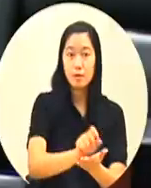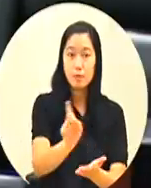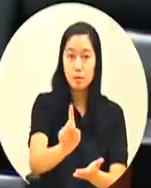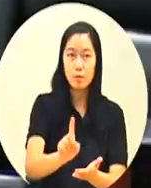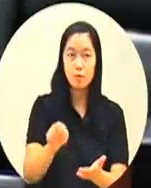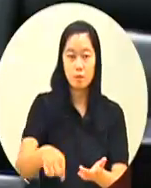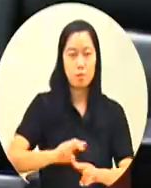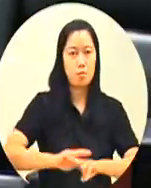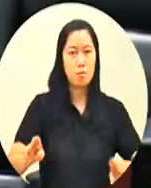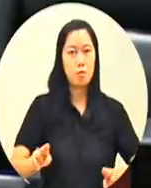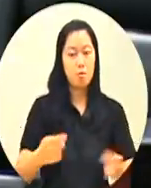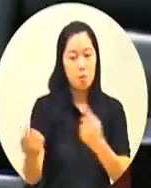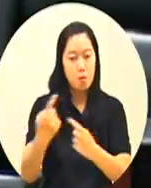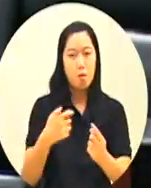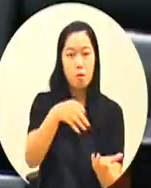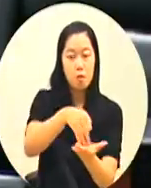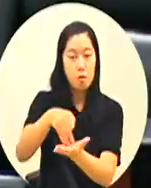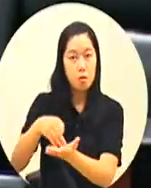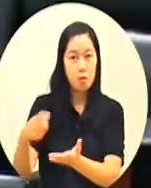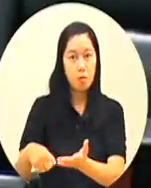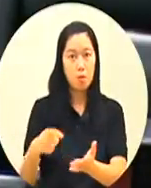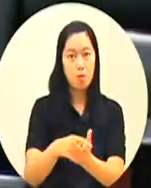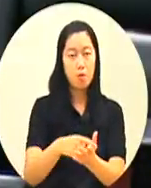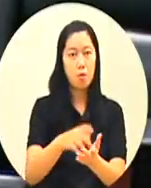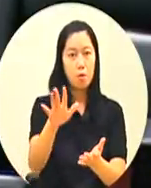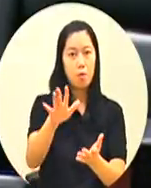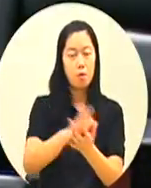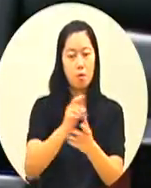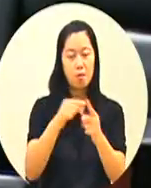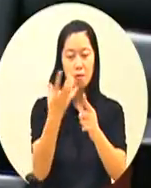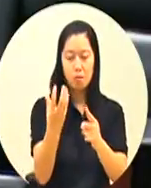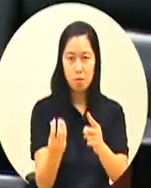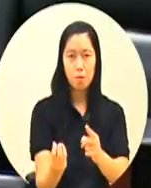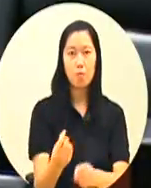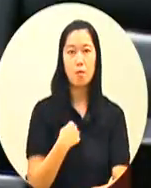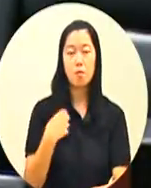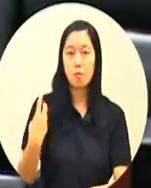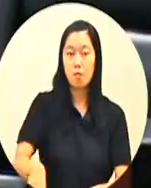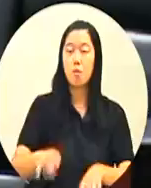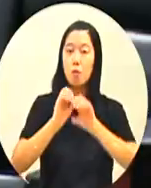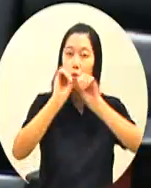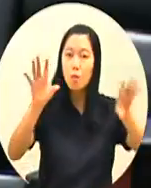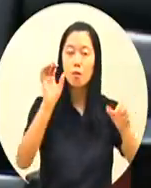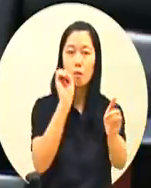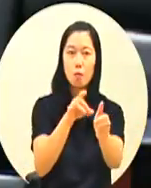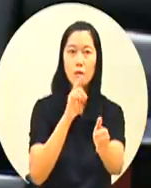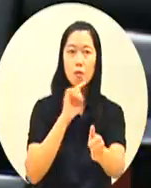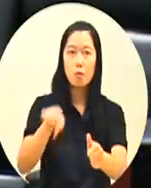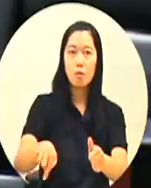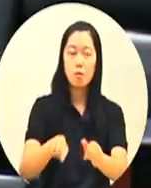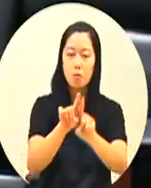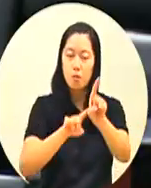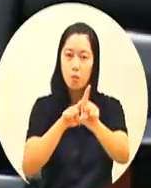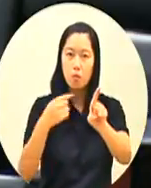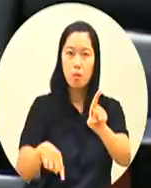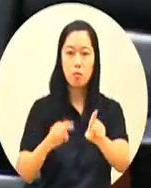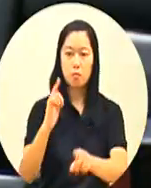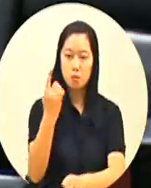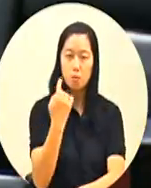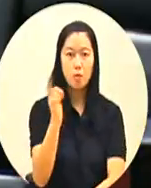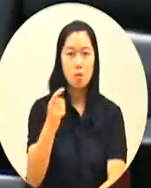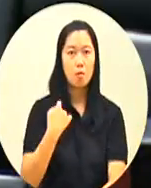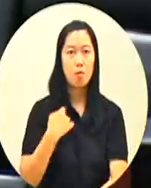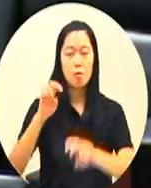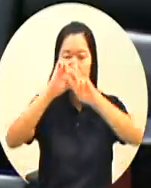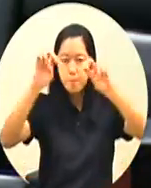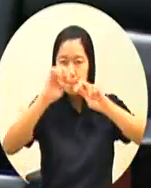开放大家申请之后，其实实际上进来的量是有落差的。好，这部分在这边要呼吁局长说，这个落差的原因是什么？我们要去